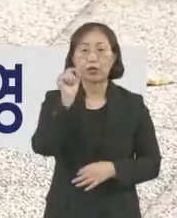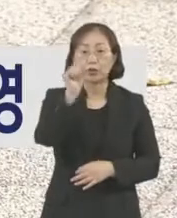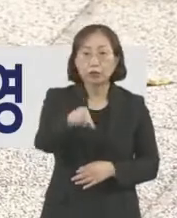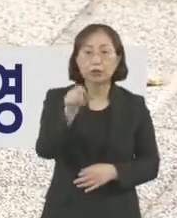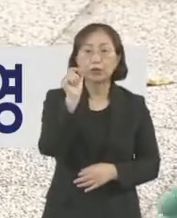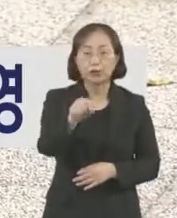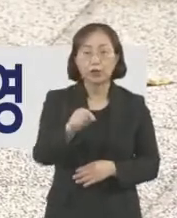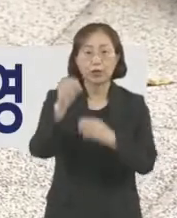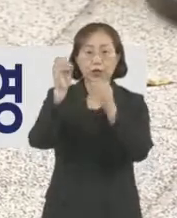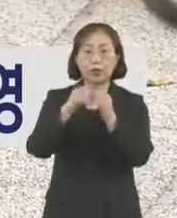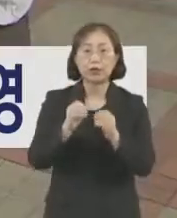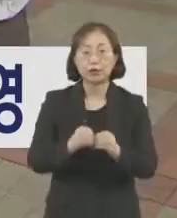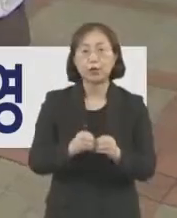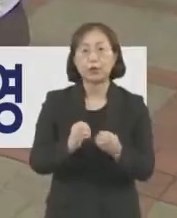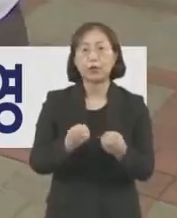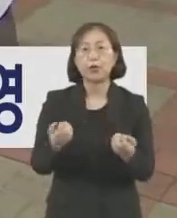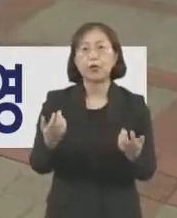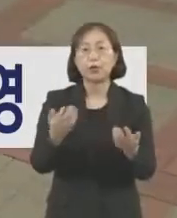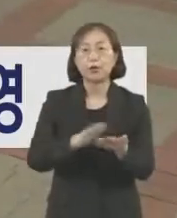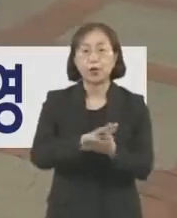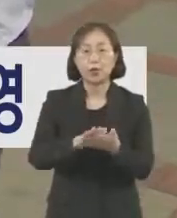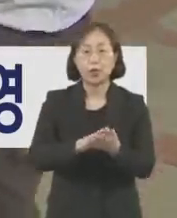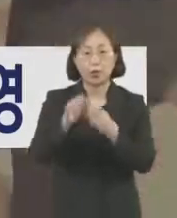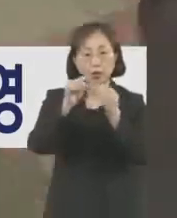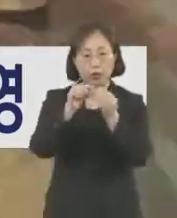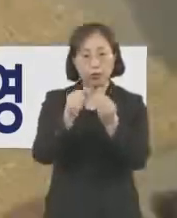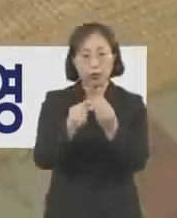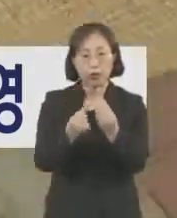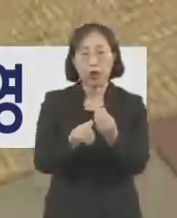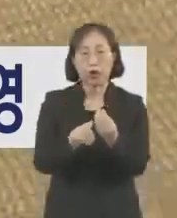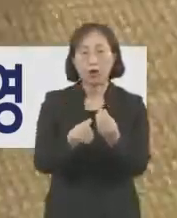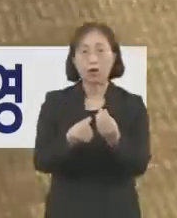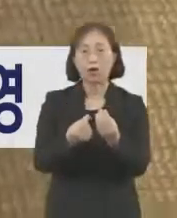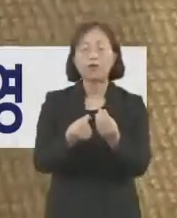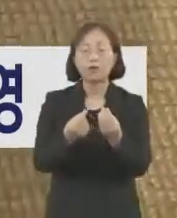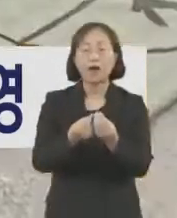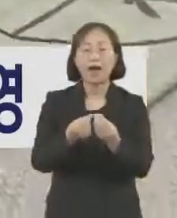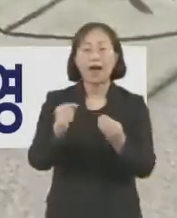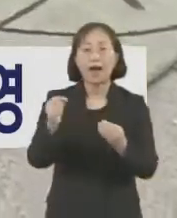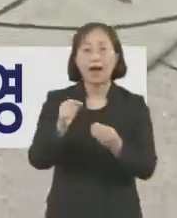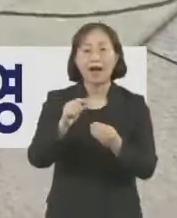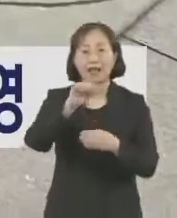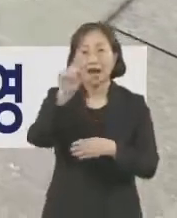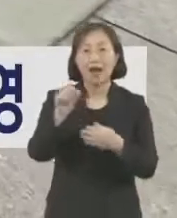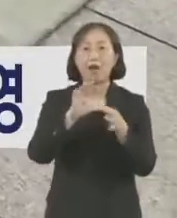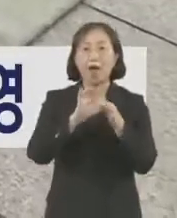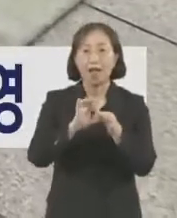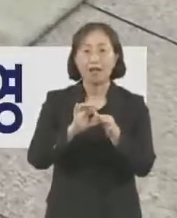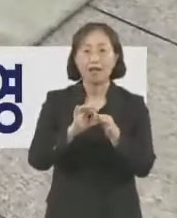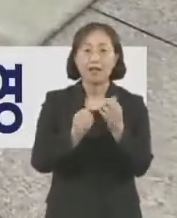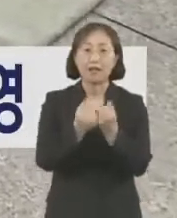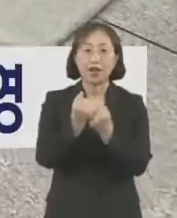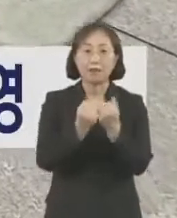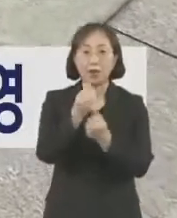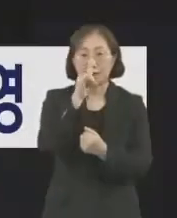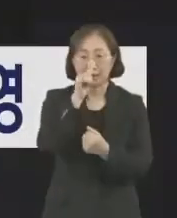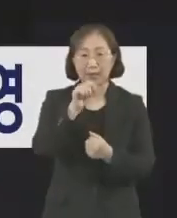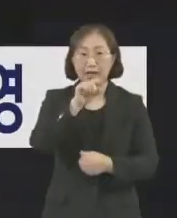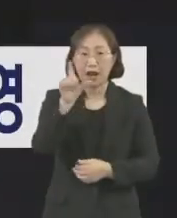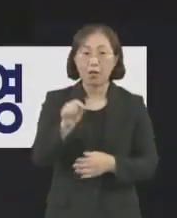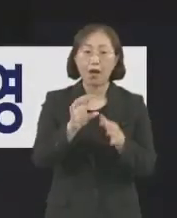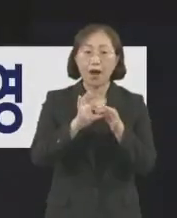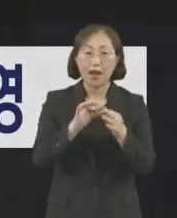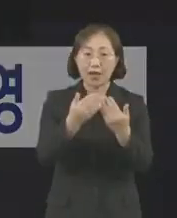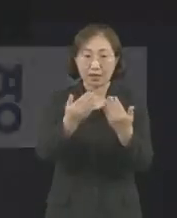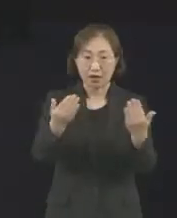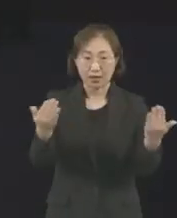놀이판을 마련하고 추석과 달에 관한 천체 간 특별해서 를 하루 두 차례 진행합니다 달과 원래는